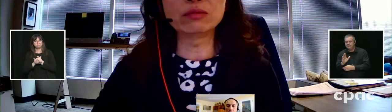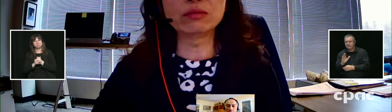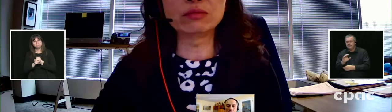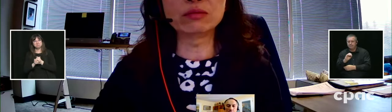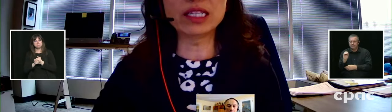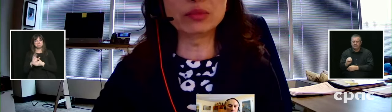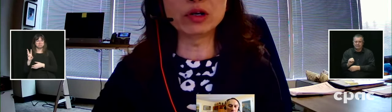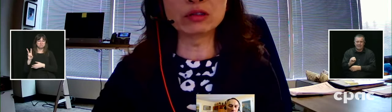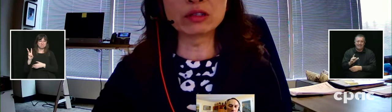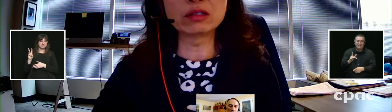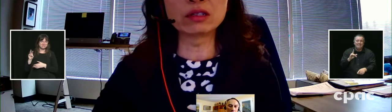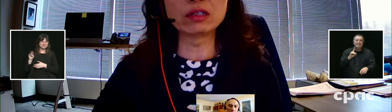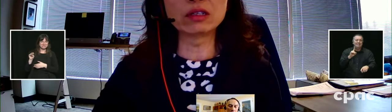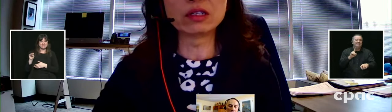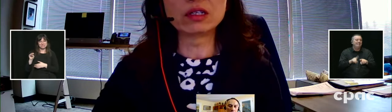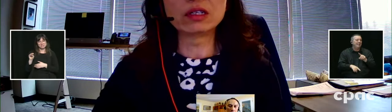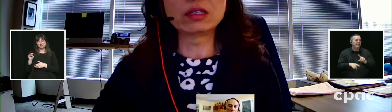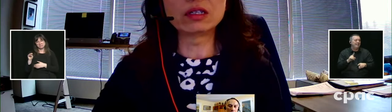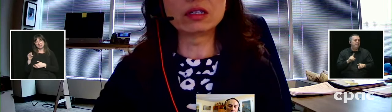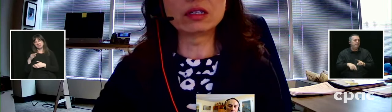60-75%, mais ça dépend